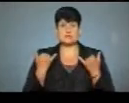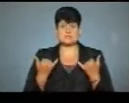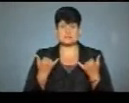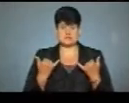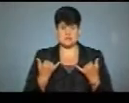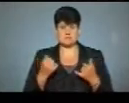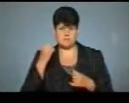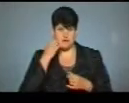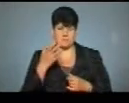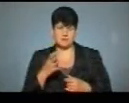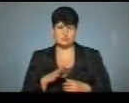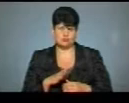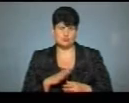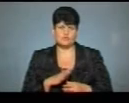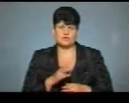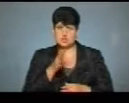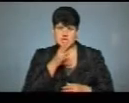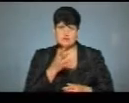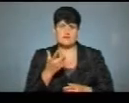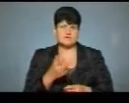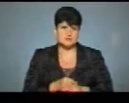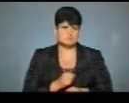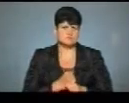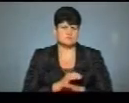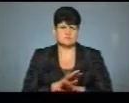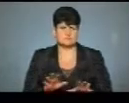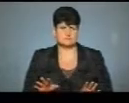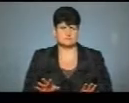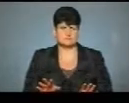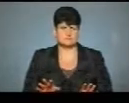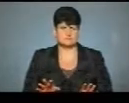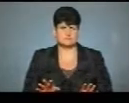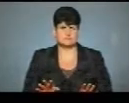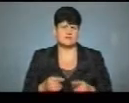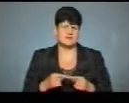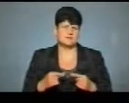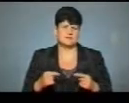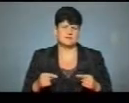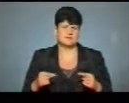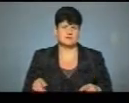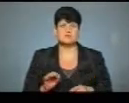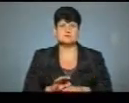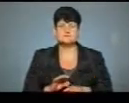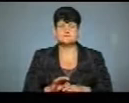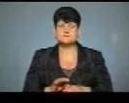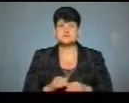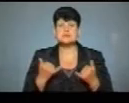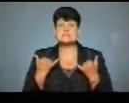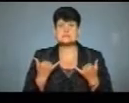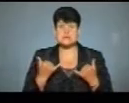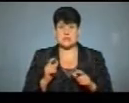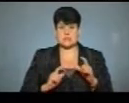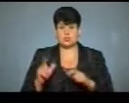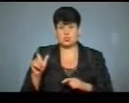ми пам'ятаємо, що була хвиля, коли дітей не вакцинували від безлічі захворювань, і зараз студент